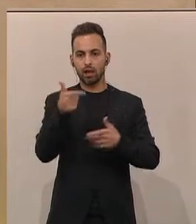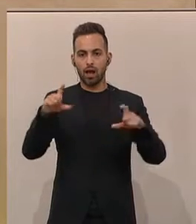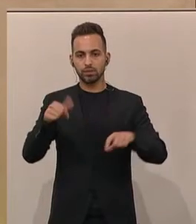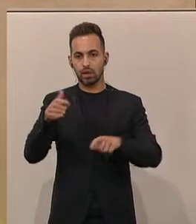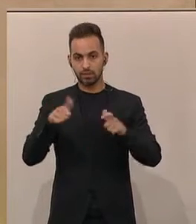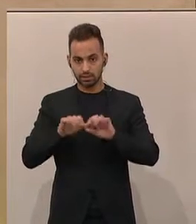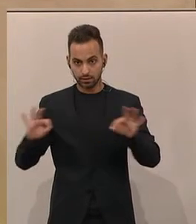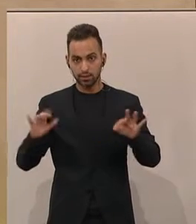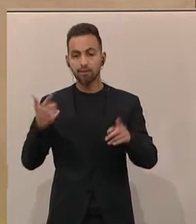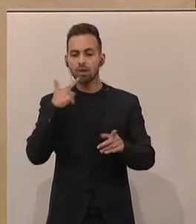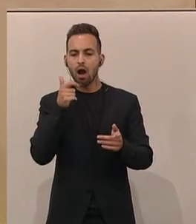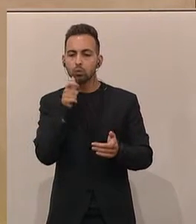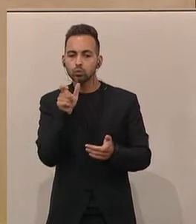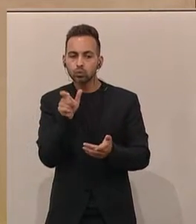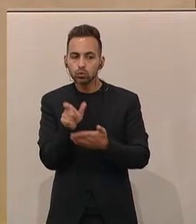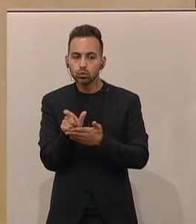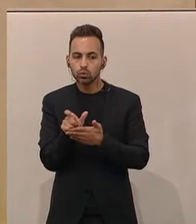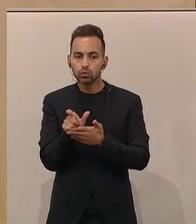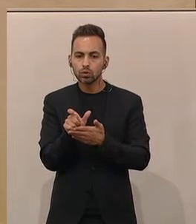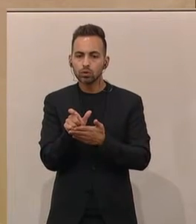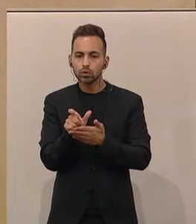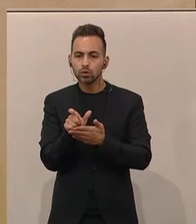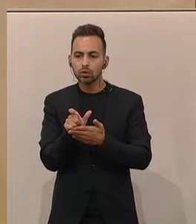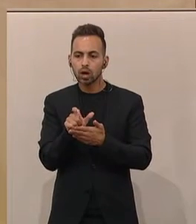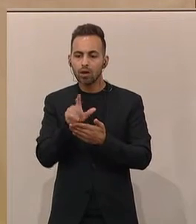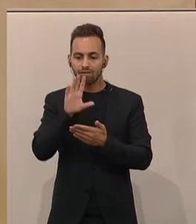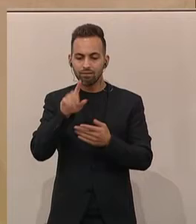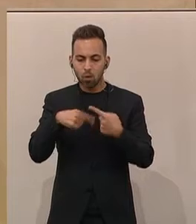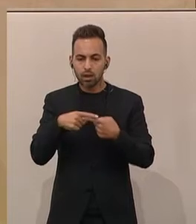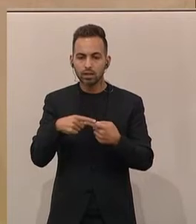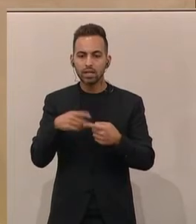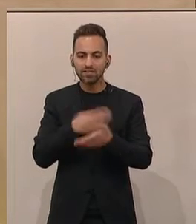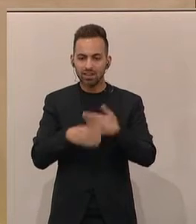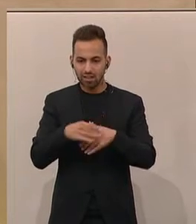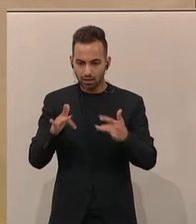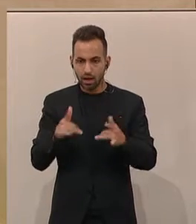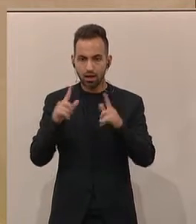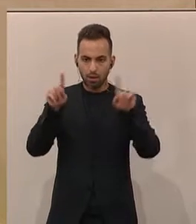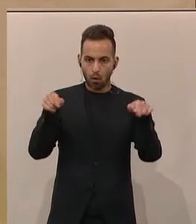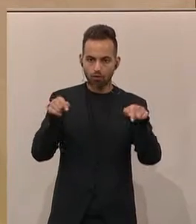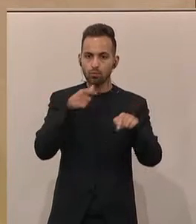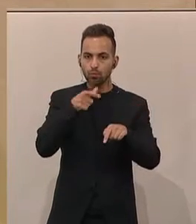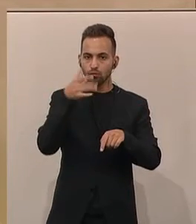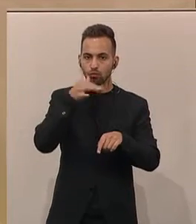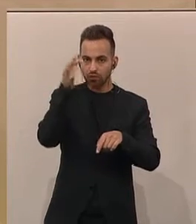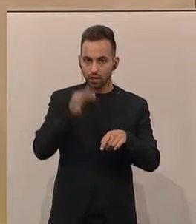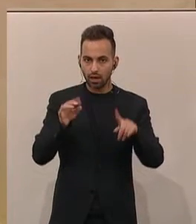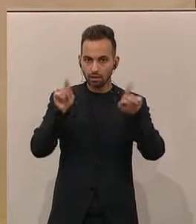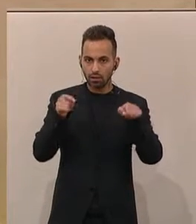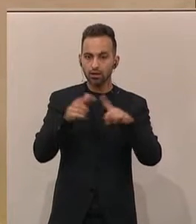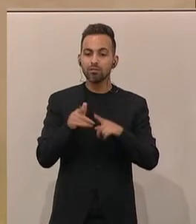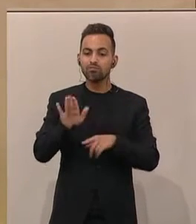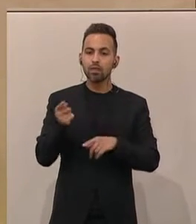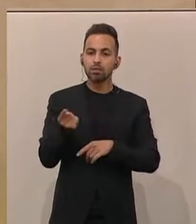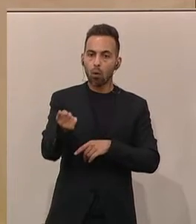erster Satz wird der Ausdruck ab Vorliegen der vorübergehenden Invalidität, Klammer auf, Berufsunfähigkeit, Klammer zu, für deren